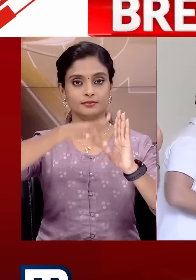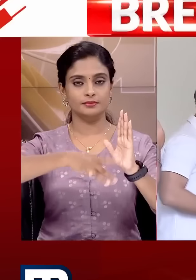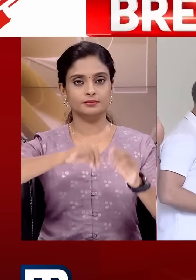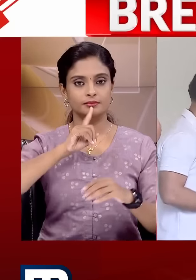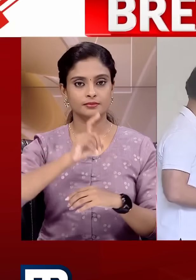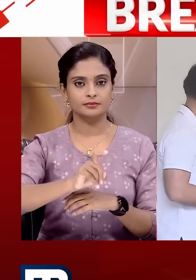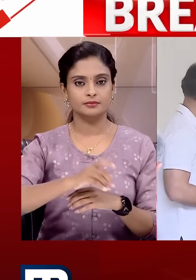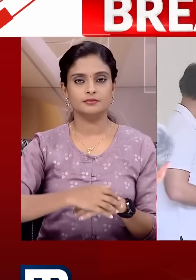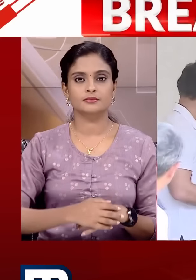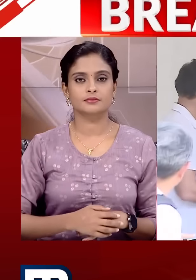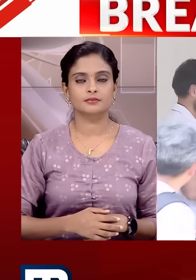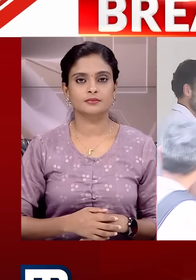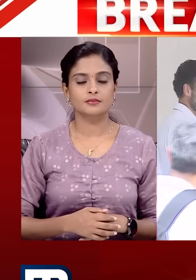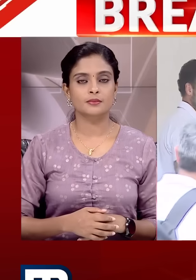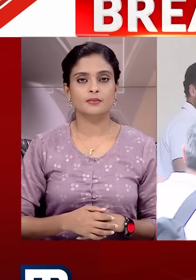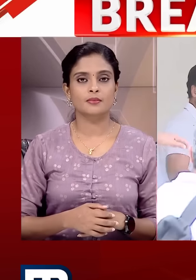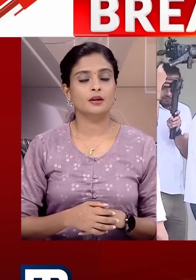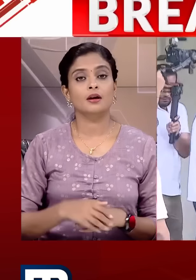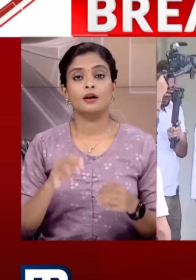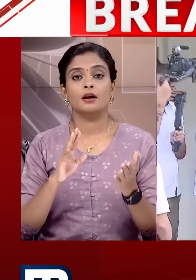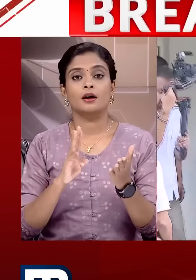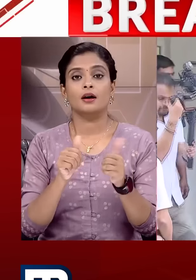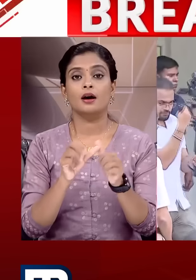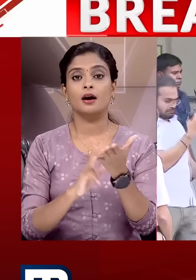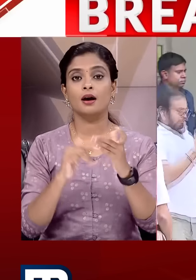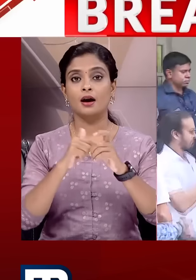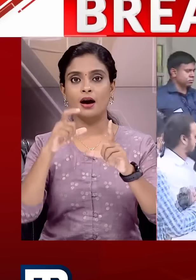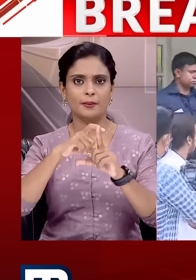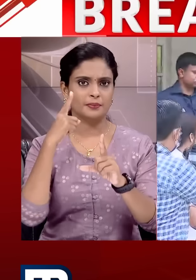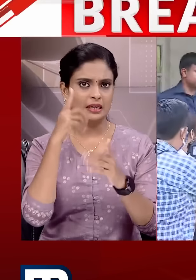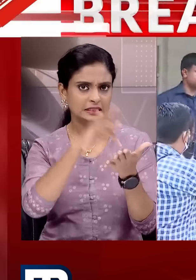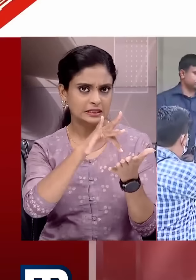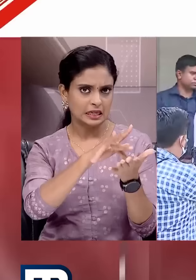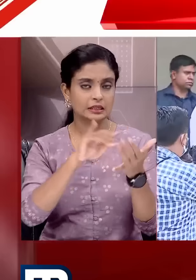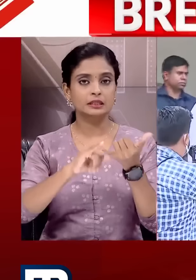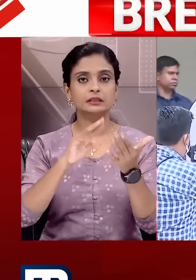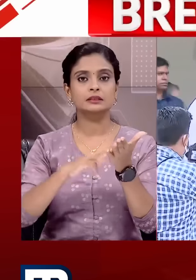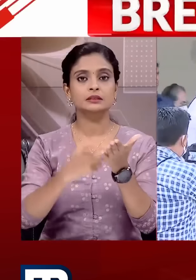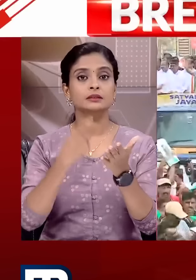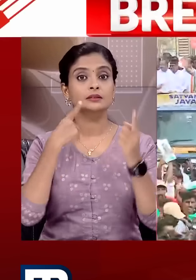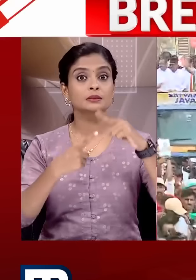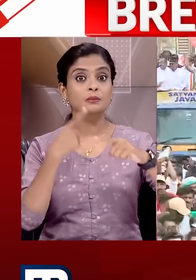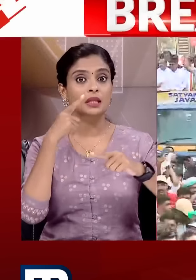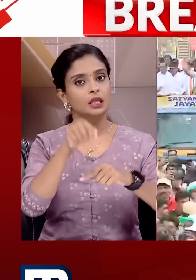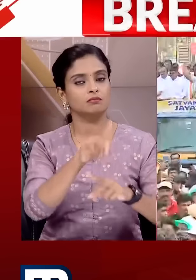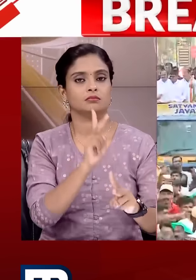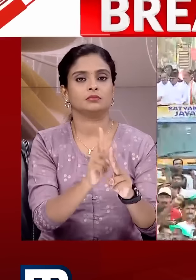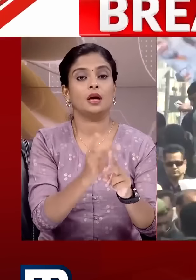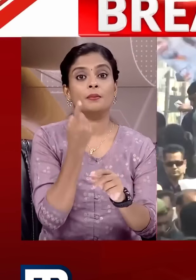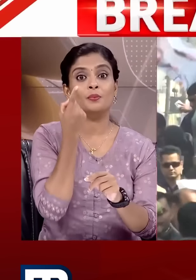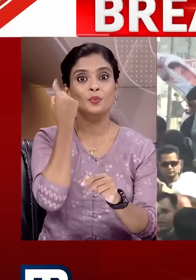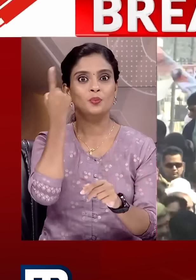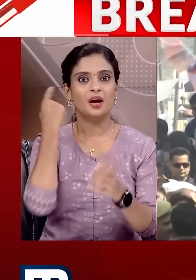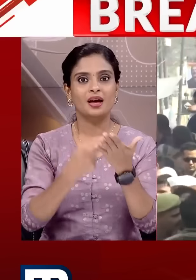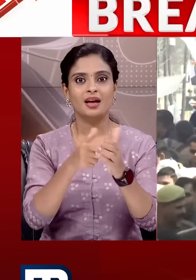കൂടുതൽ വിശദാംശങ്ങൾ നൽകാനായിട്ടുണ്ട് അനൂപ് അമേട്ടയിൽ ഇത്തവണയും സ്മൃതി ഇറാനി തന്നെയാണ് മത്സരിക്കുന്നത് 2019 ൽ സ്മൃതിയോട് തോറ്റതാണ് രാഹുൽ പക്ഷേ